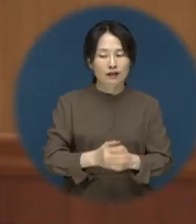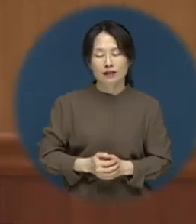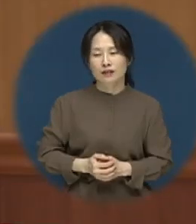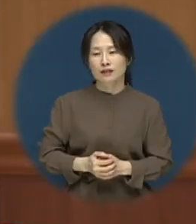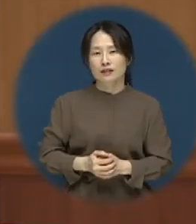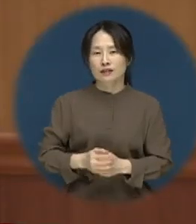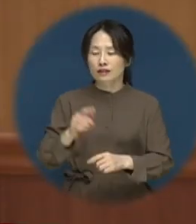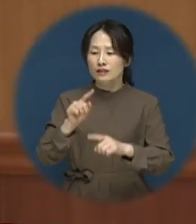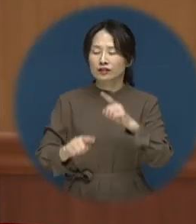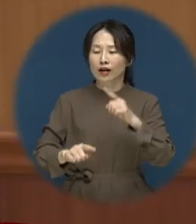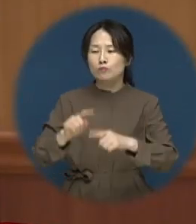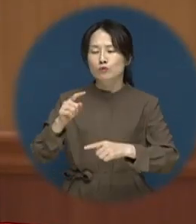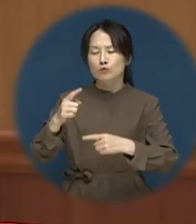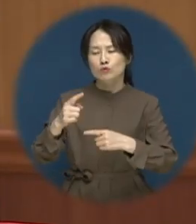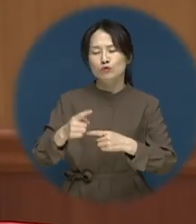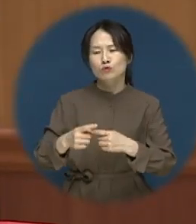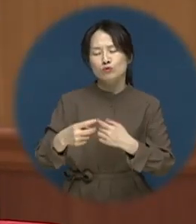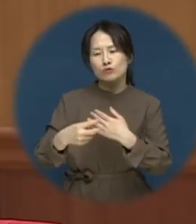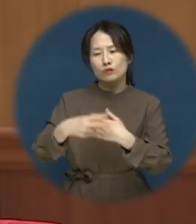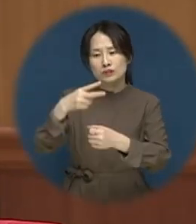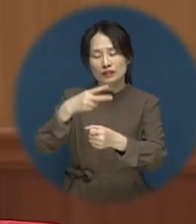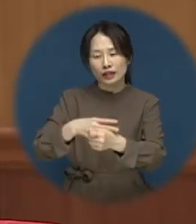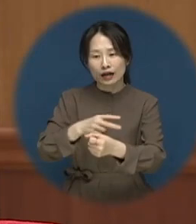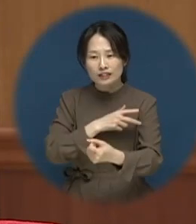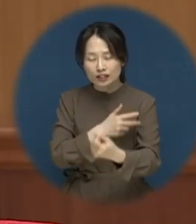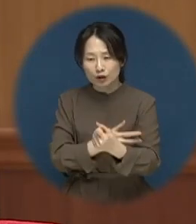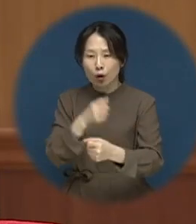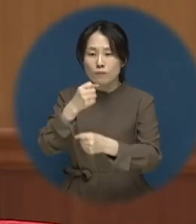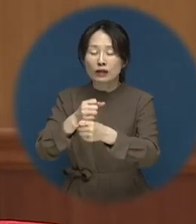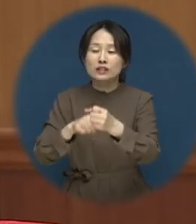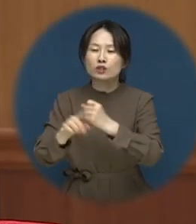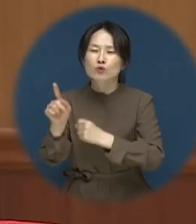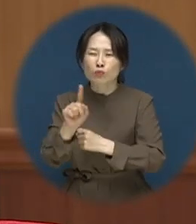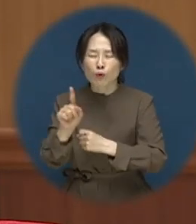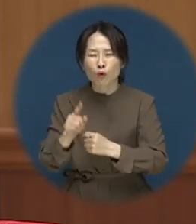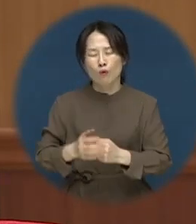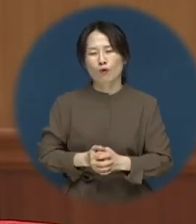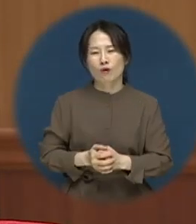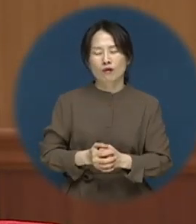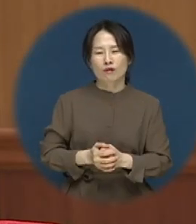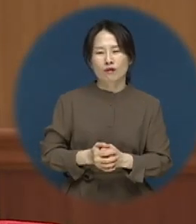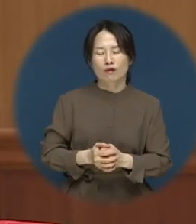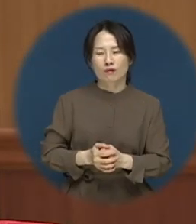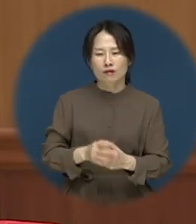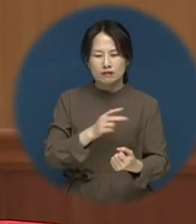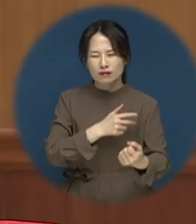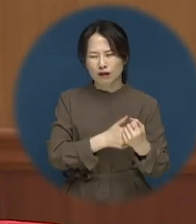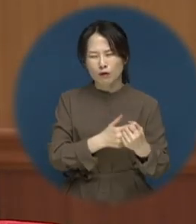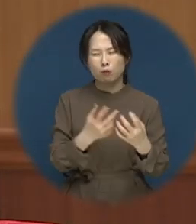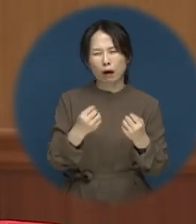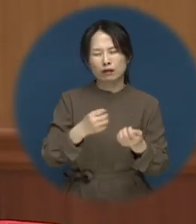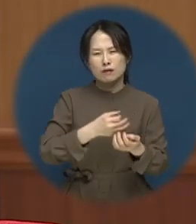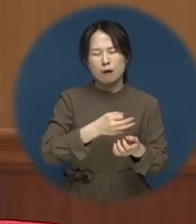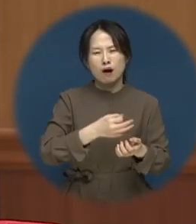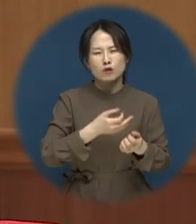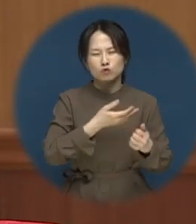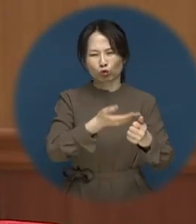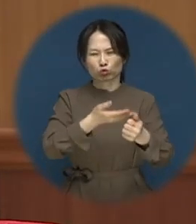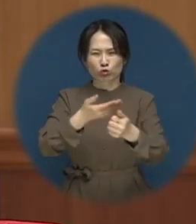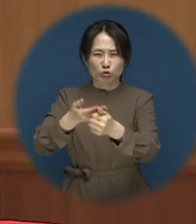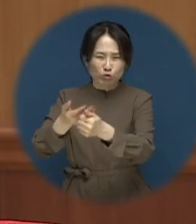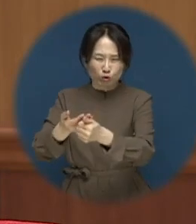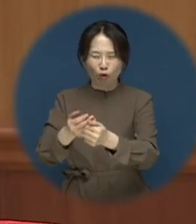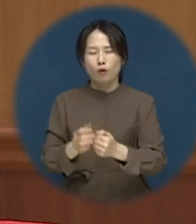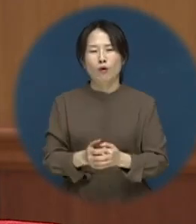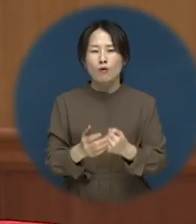이제 너무 많다 보니까. 기술력도 떨어지고 예. 그래서 다시 정비해서 네. 나무를 제대로 치료하겠다 그래서